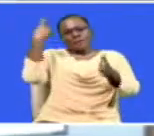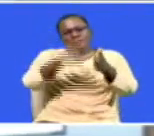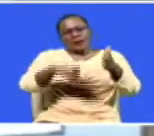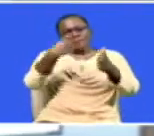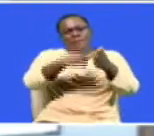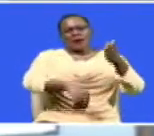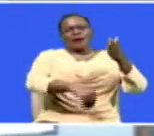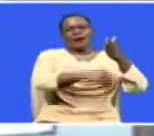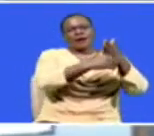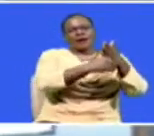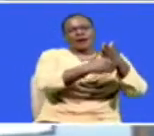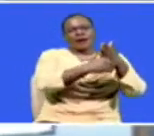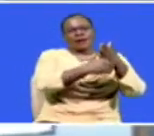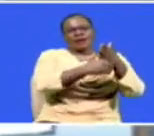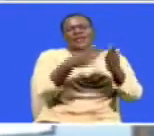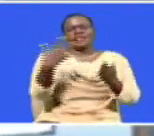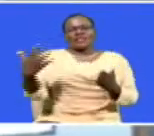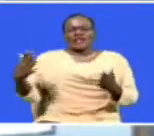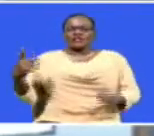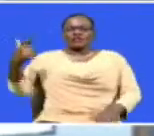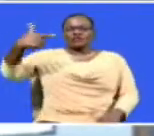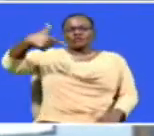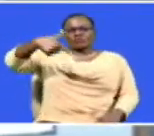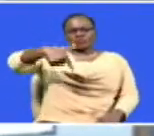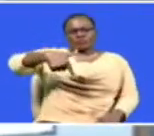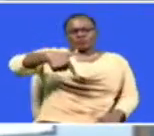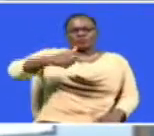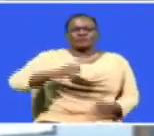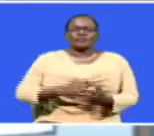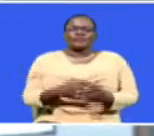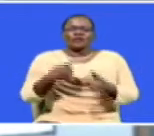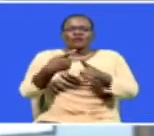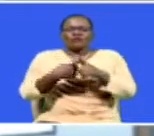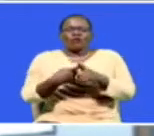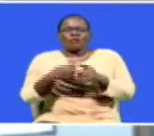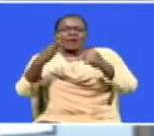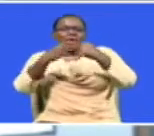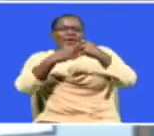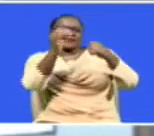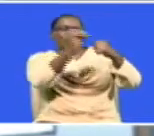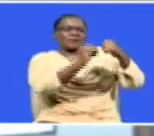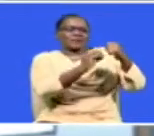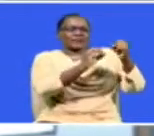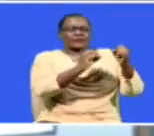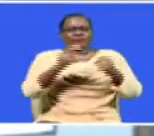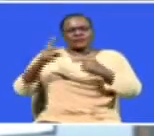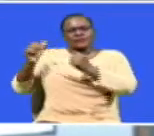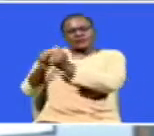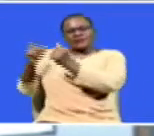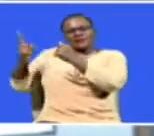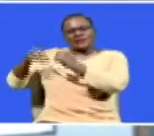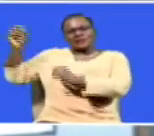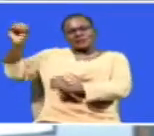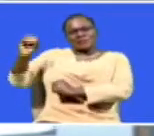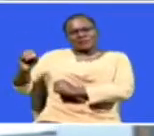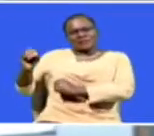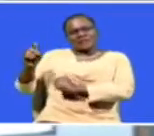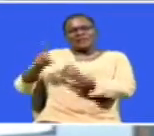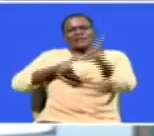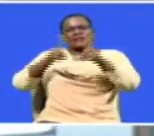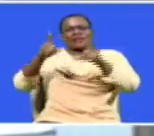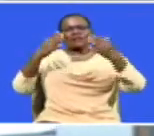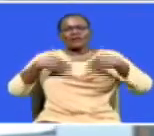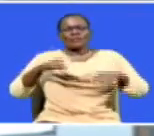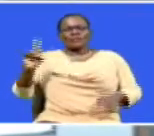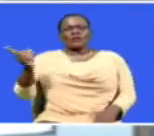ambao unaotokana na bidhaa za mafuta ya petroli kutoka 8% hadi 16%. Wasafiri katika